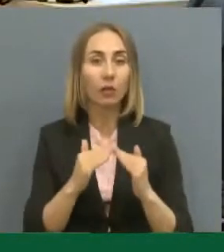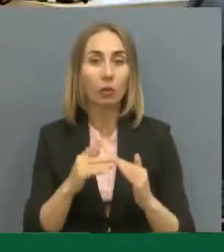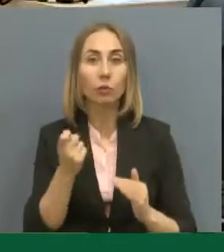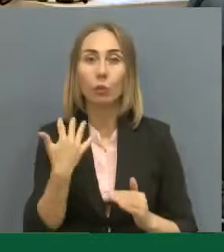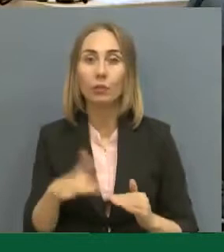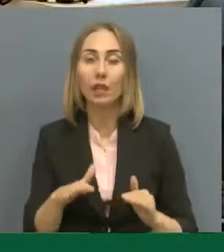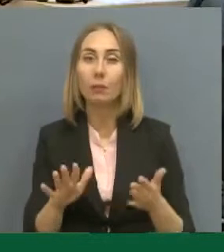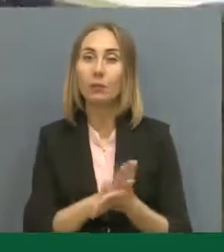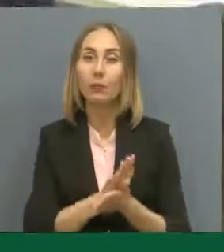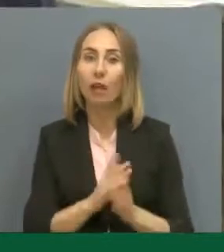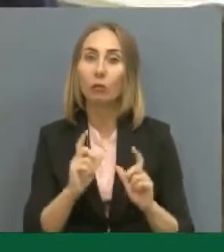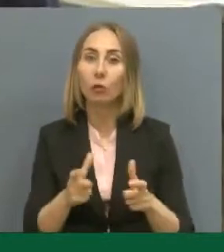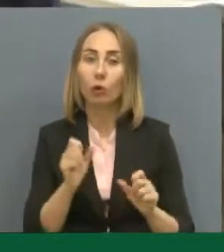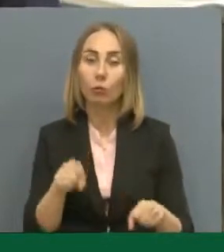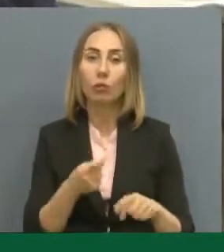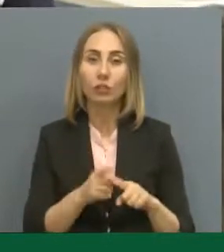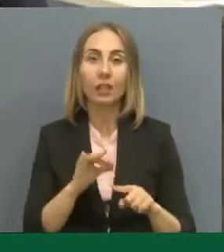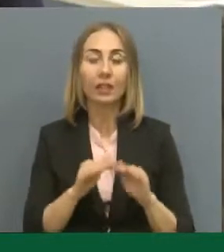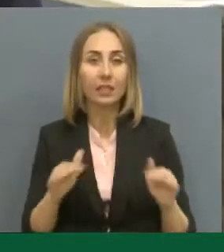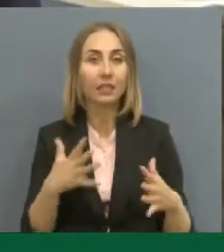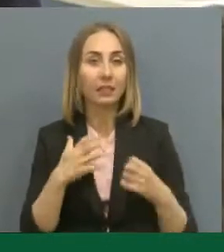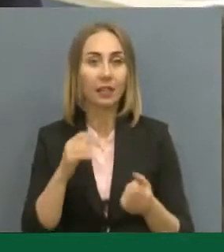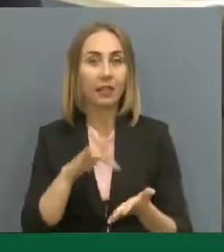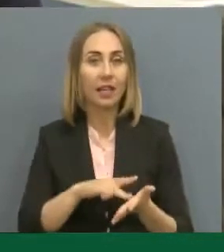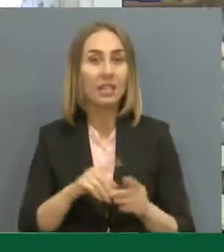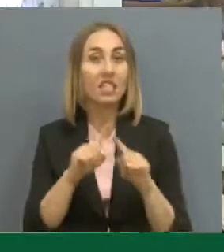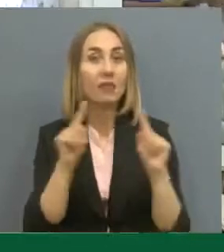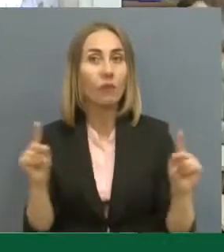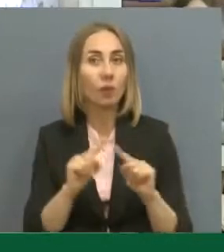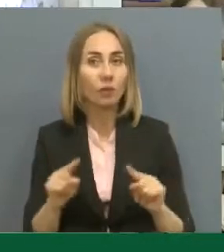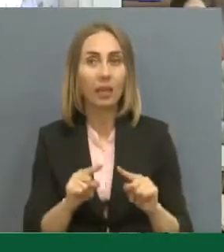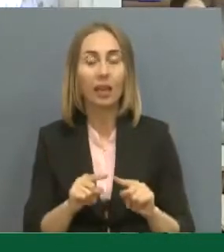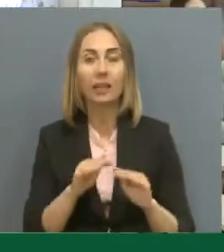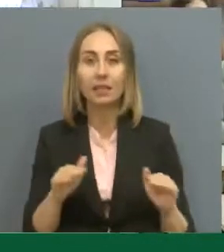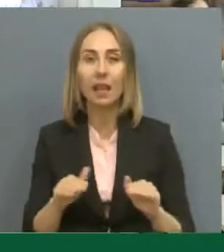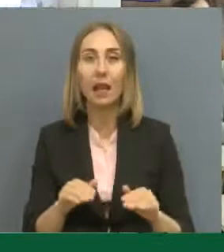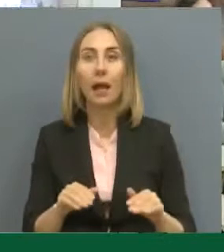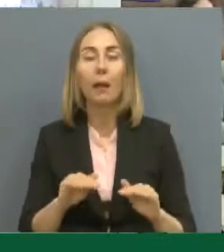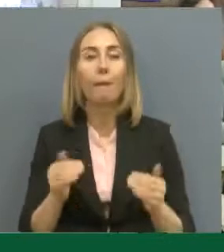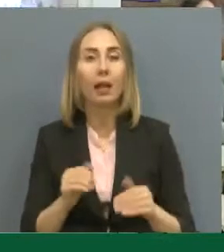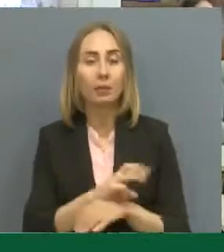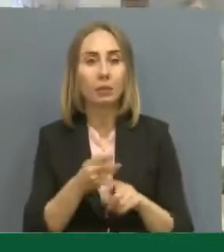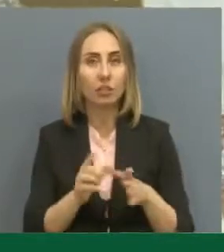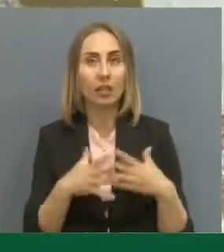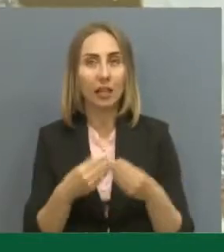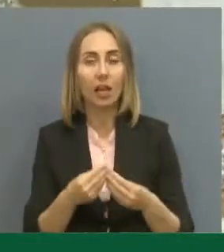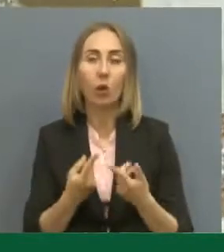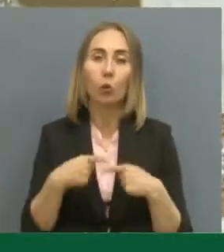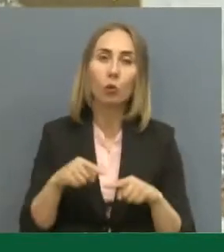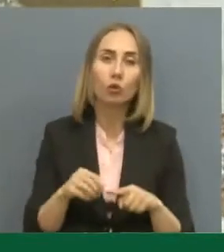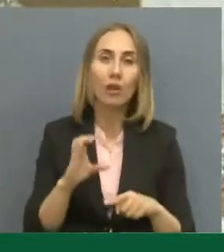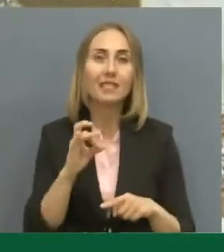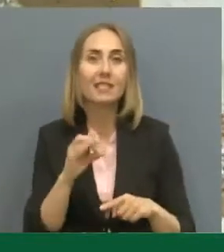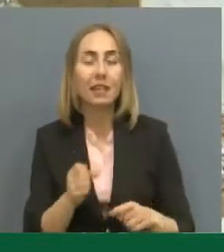150 бесплатных путевок будет предоставлено в детский оздоровительный центр «Звездный» детям из малообеспеченных семей. Через работу кружков и секций